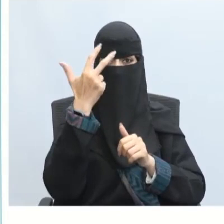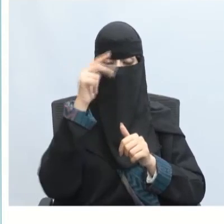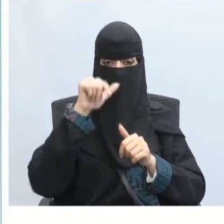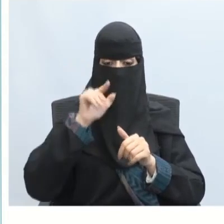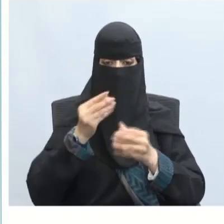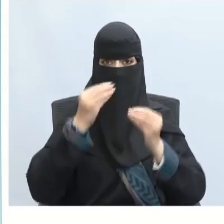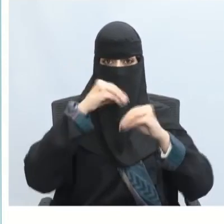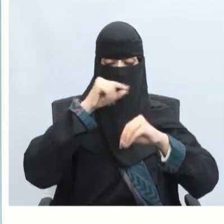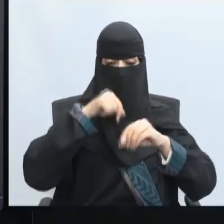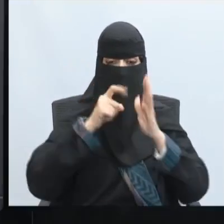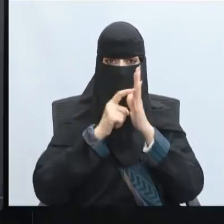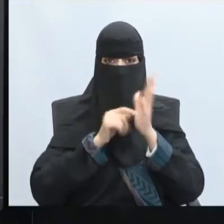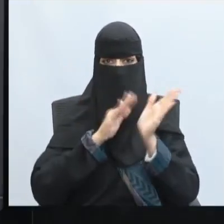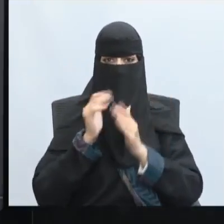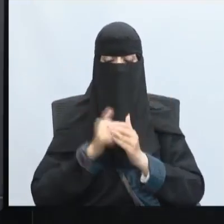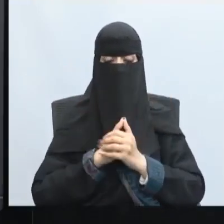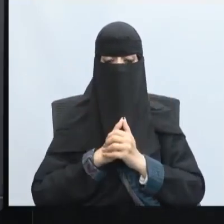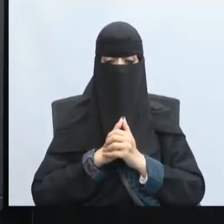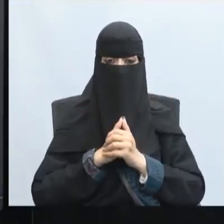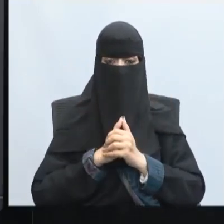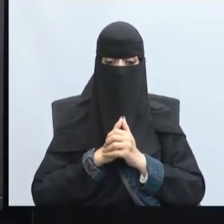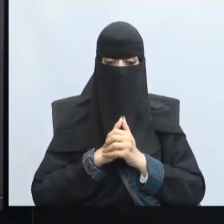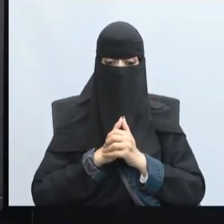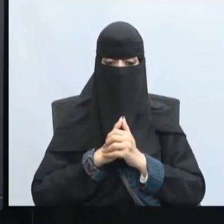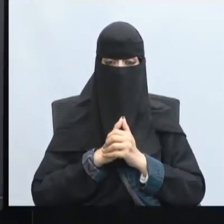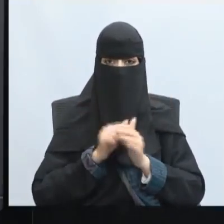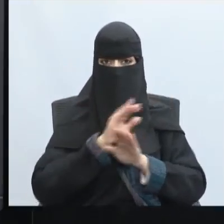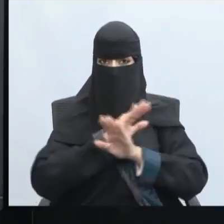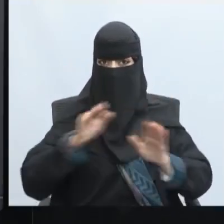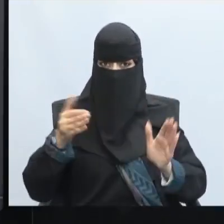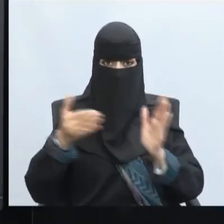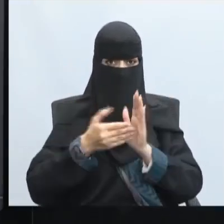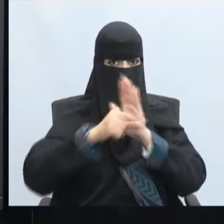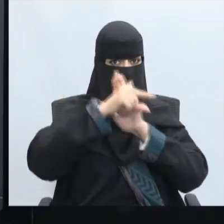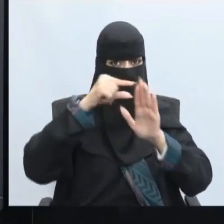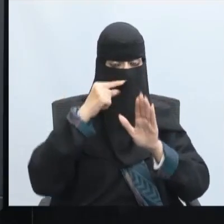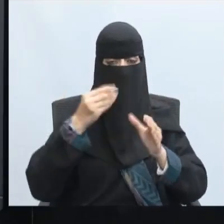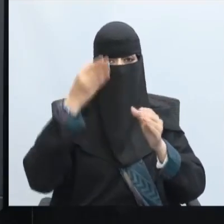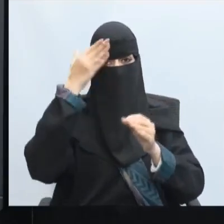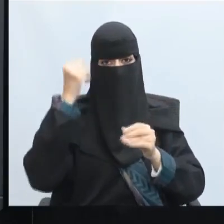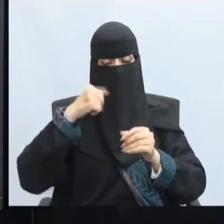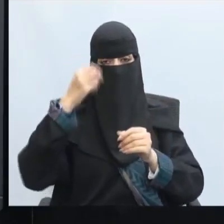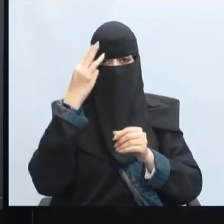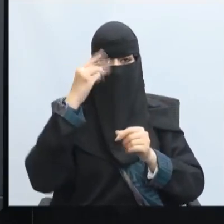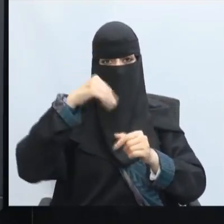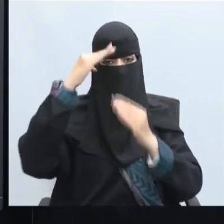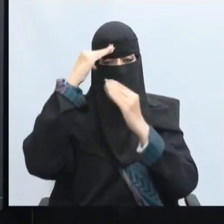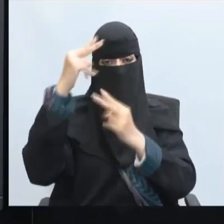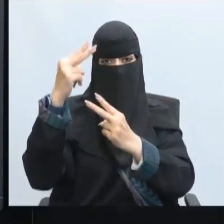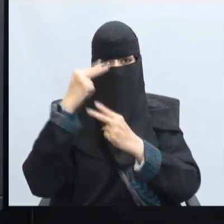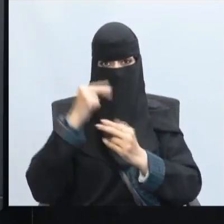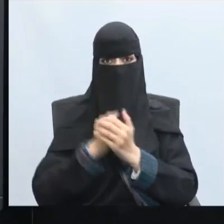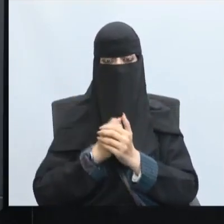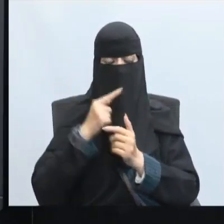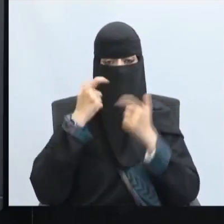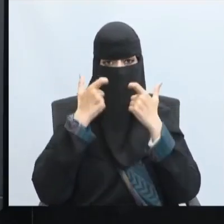لنتائج التزام الانظمه كذا انهينا درسنا اليوم اثراء ثلاثه شاكرين لكم حسن استماعكم